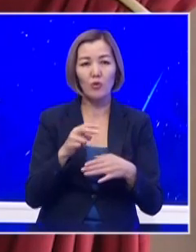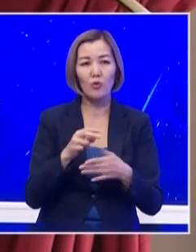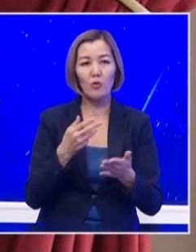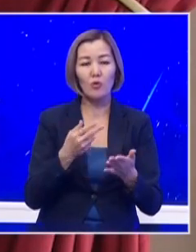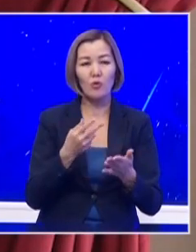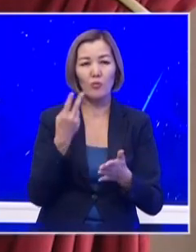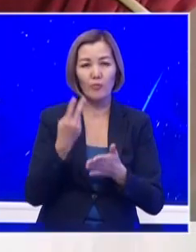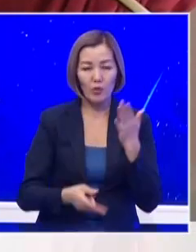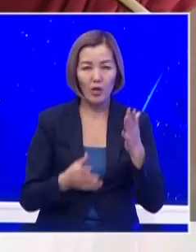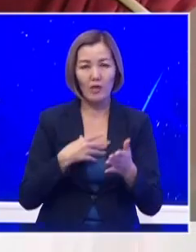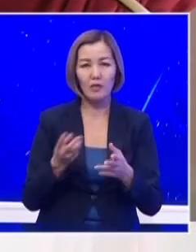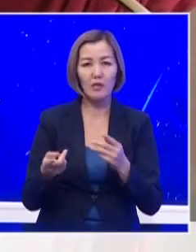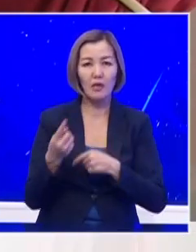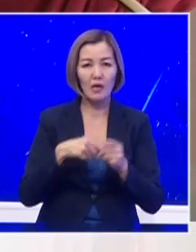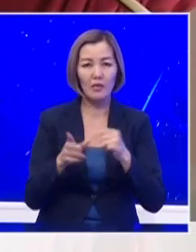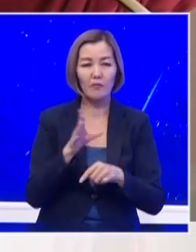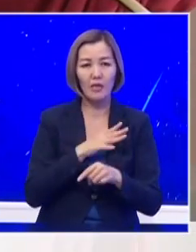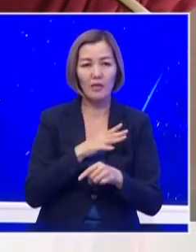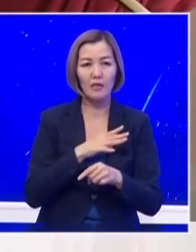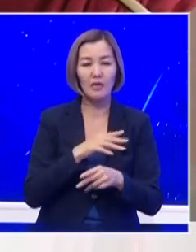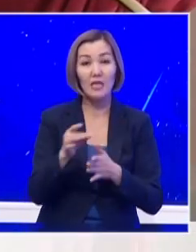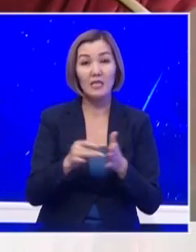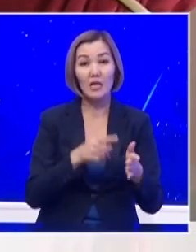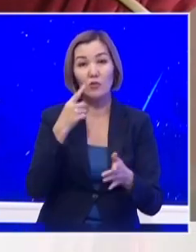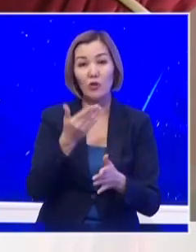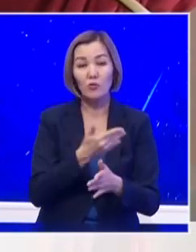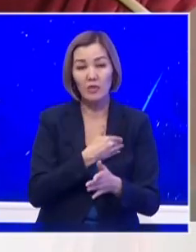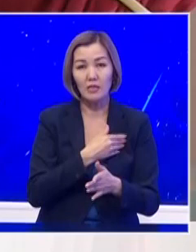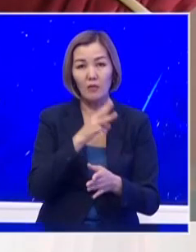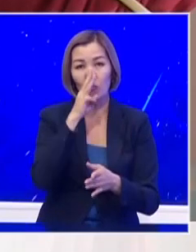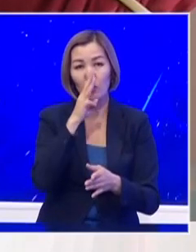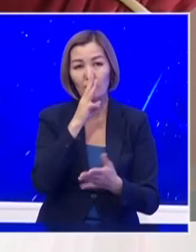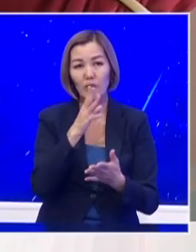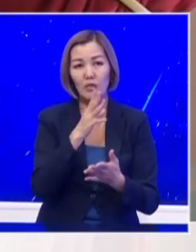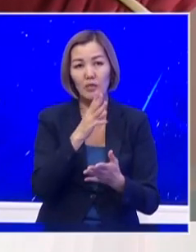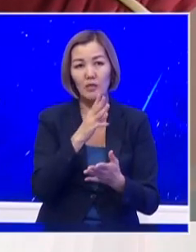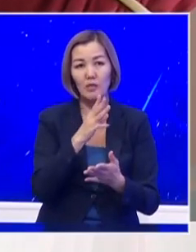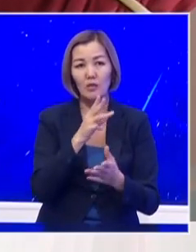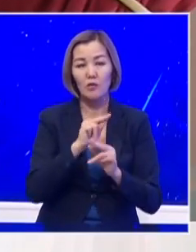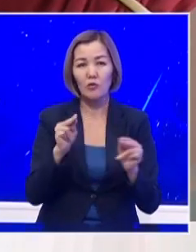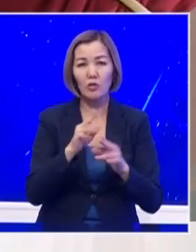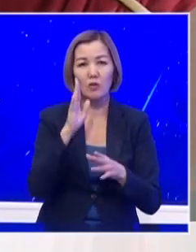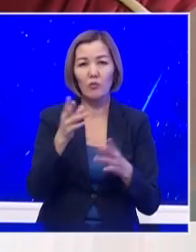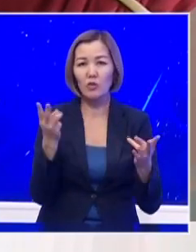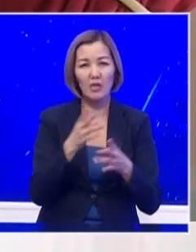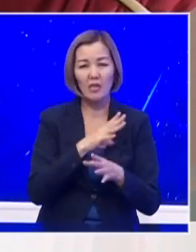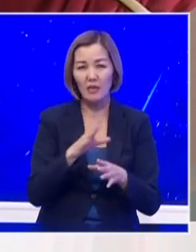айтайын, НКТ бойынша ұстаздарға болашақ толы керек емес болуы мүмкін. Себебі